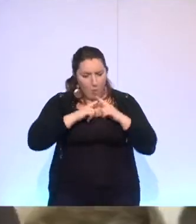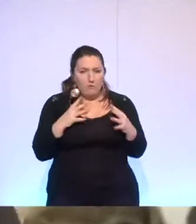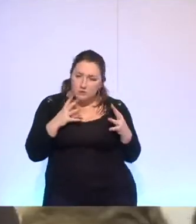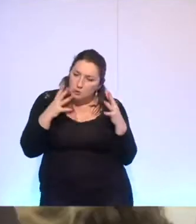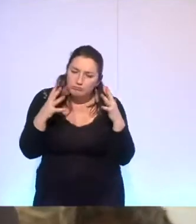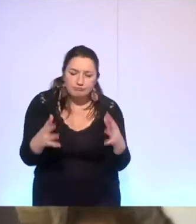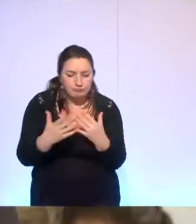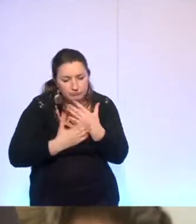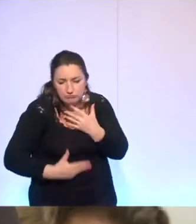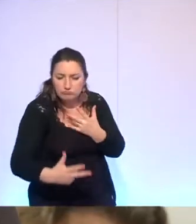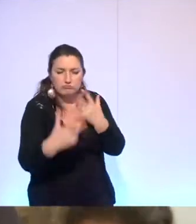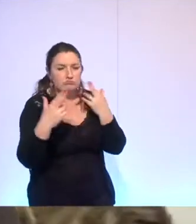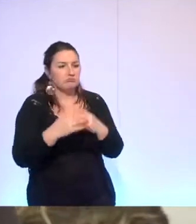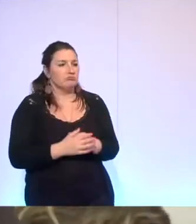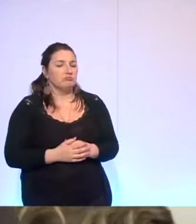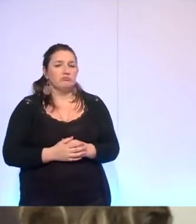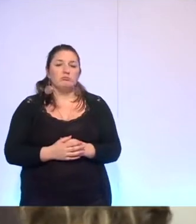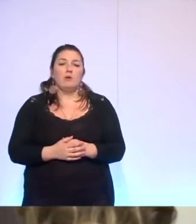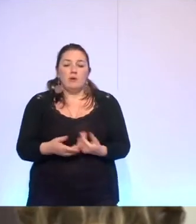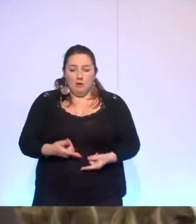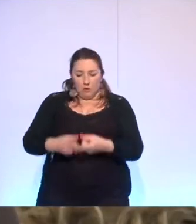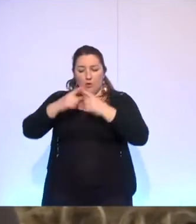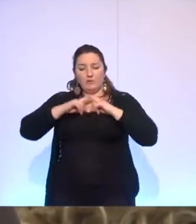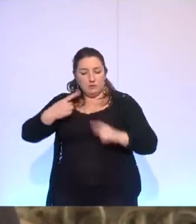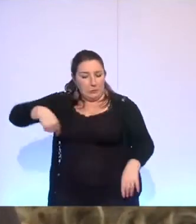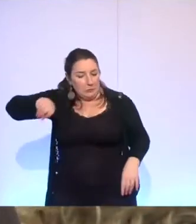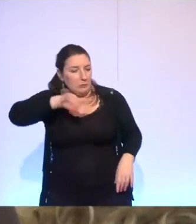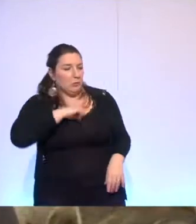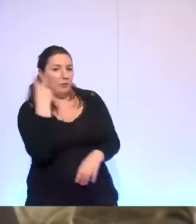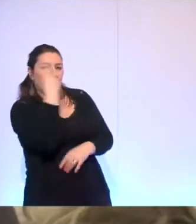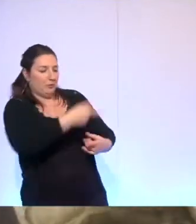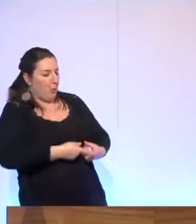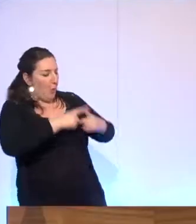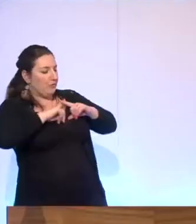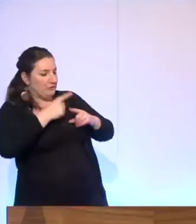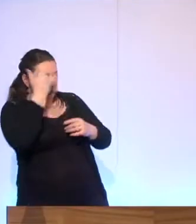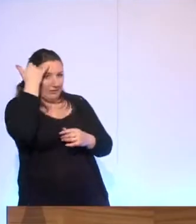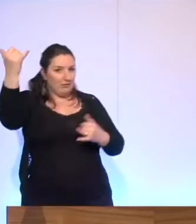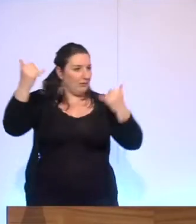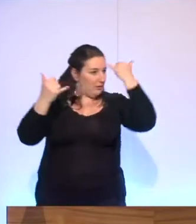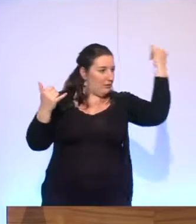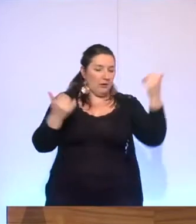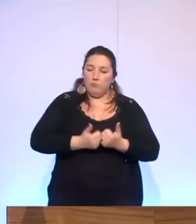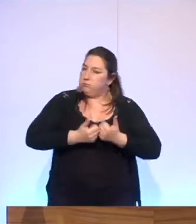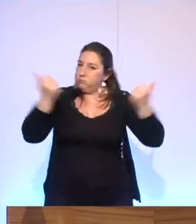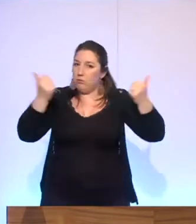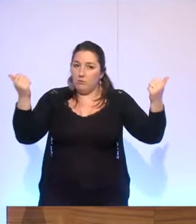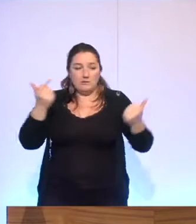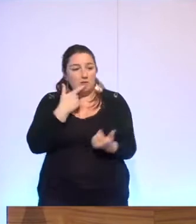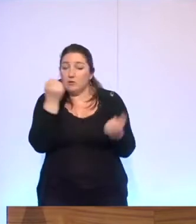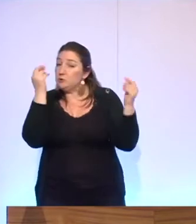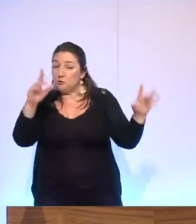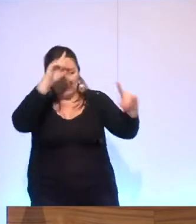sont radicalement différentes des vôtres. Les divergences seront donc